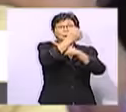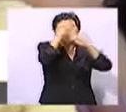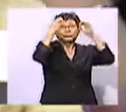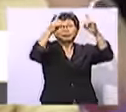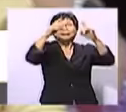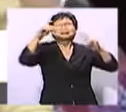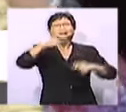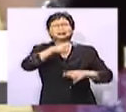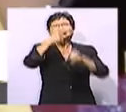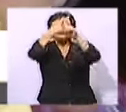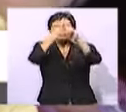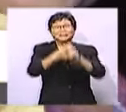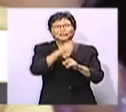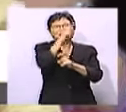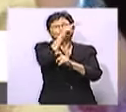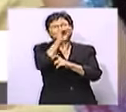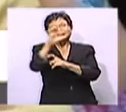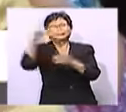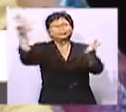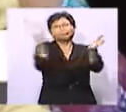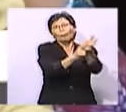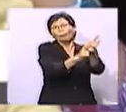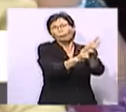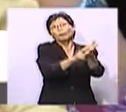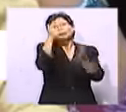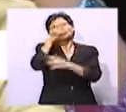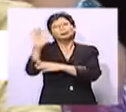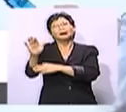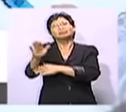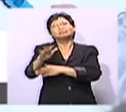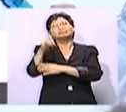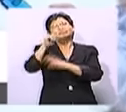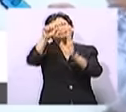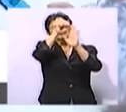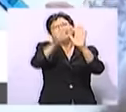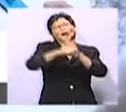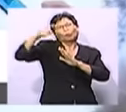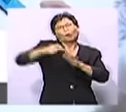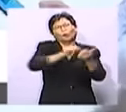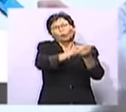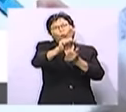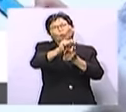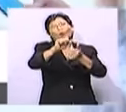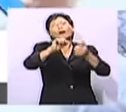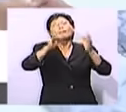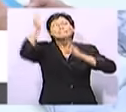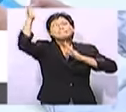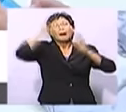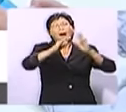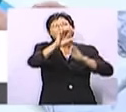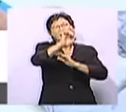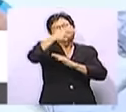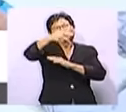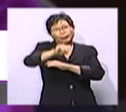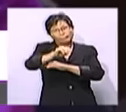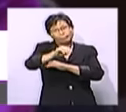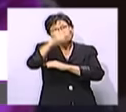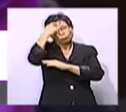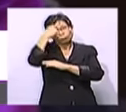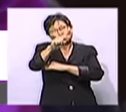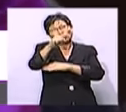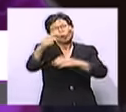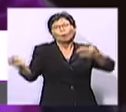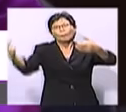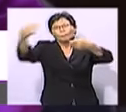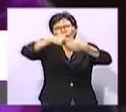Pendidikan China mahu UEC diiktiraf kerana mereka menolak syarat wajib lulus Bahasa Melayu Sijil Pelajaran Malaysia untuk